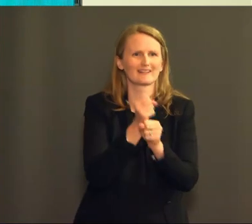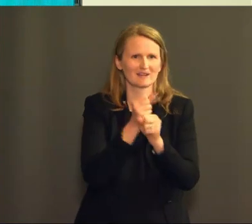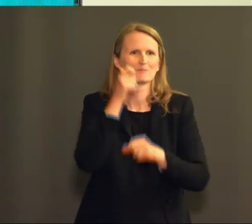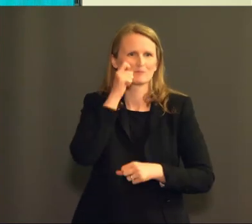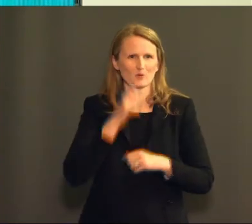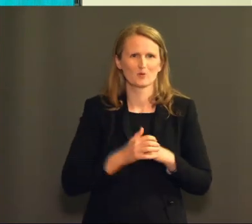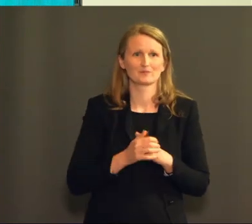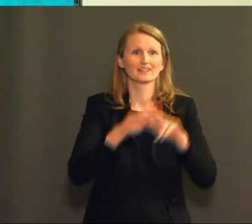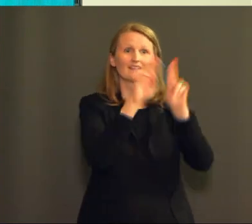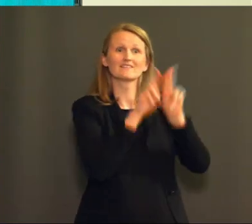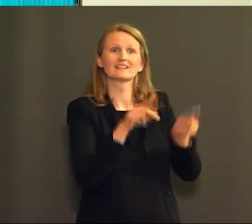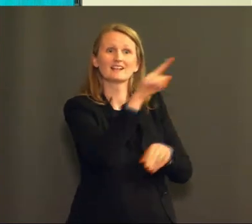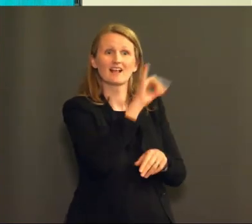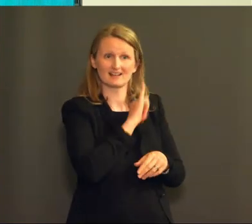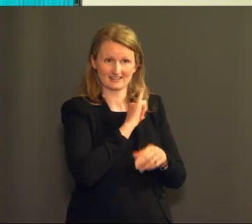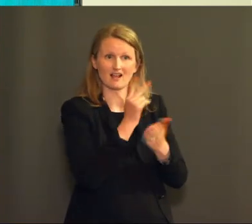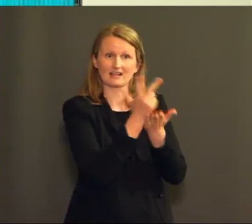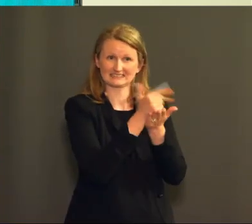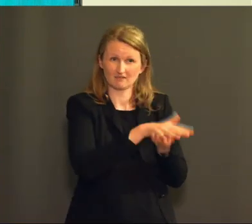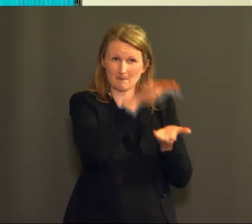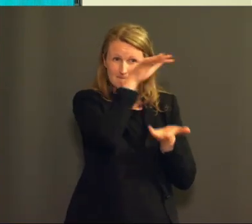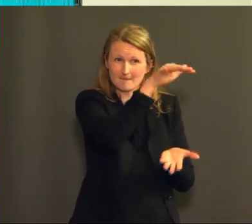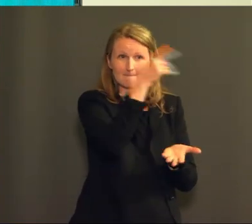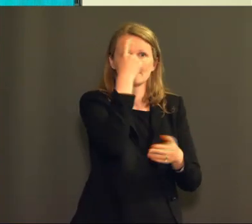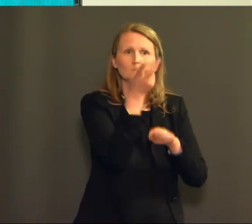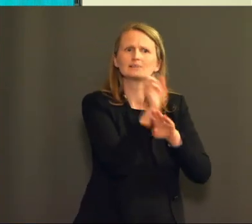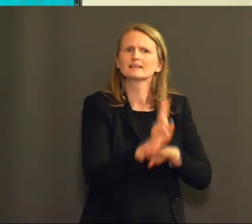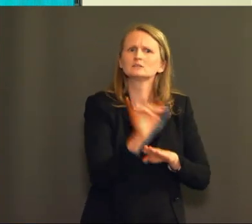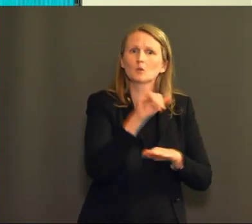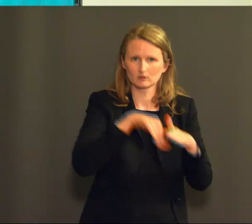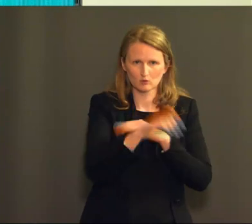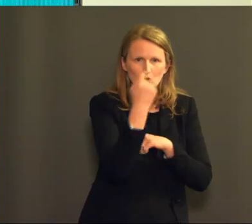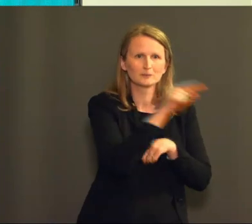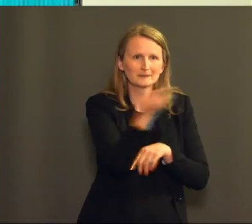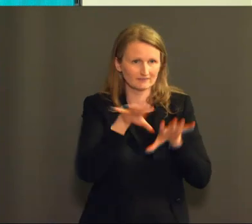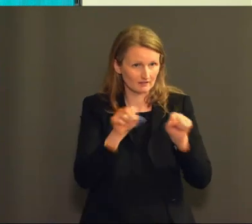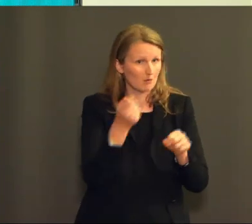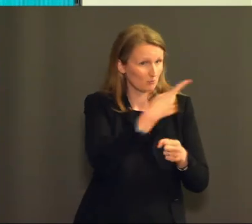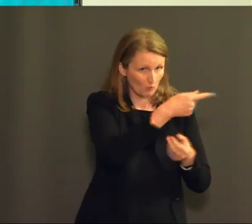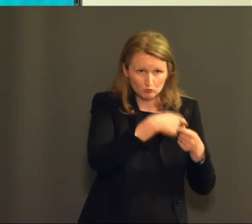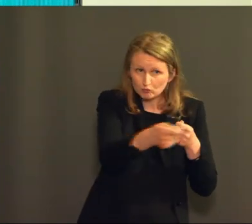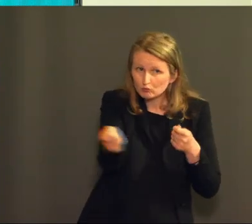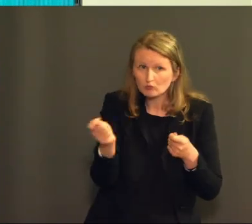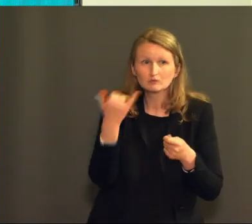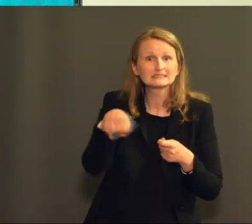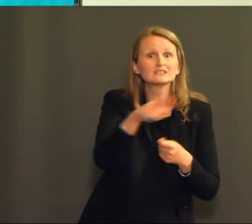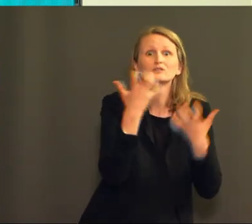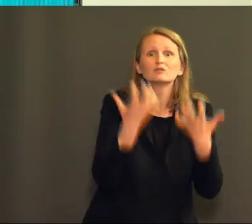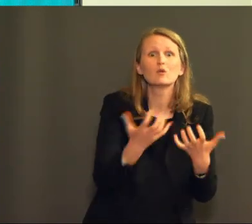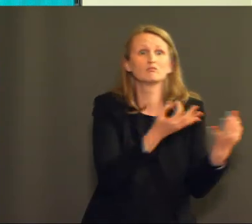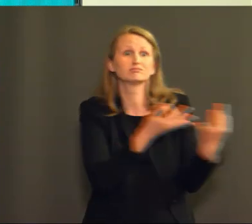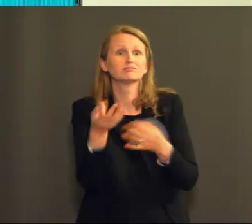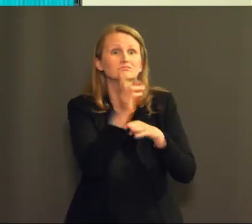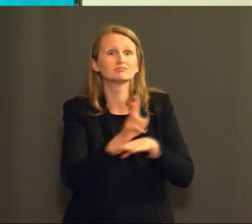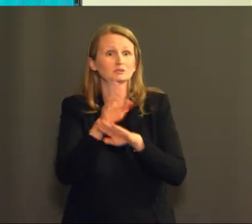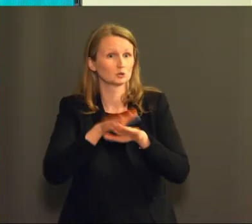les organismes publics qui souhaitent tester leur personnel de manière répétitive. Depuis le 20 mars,